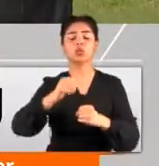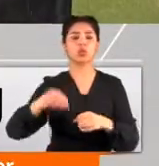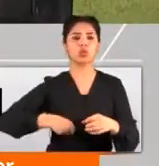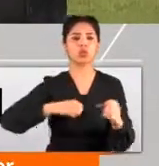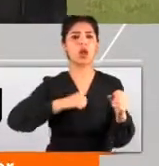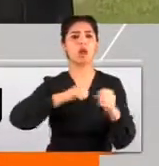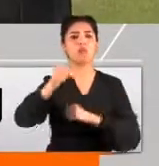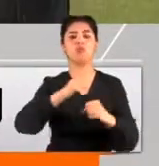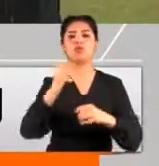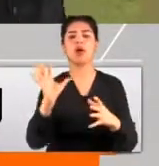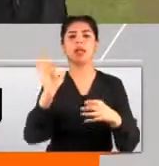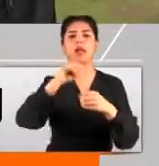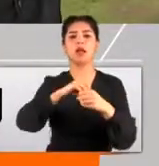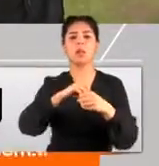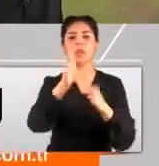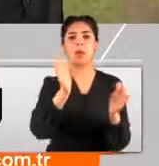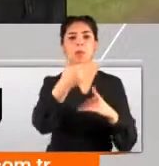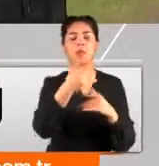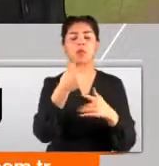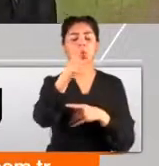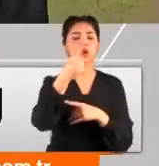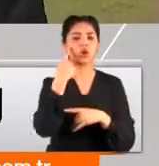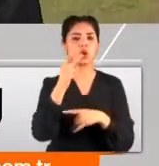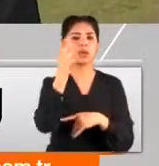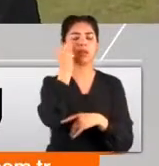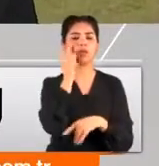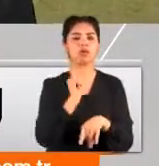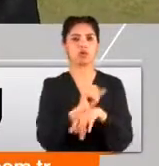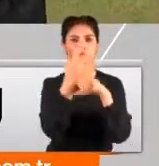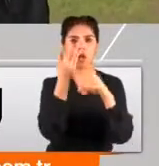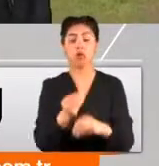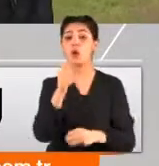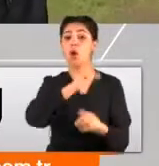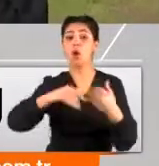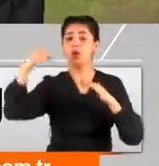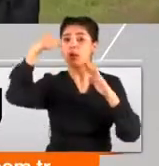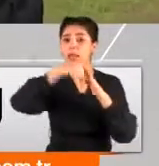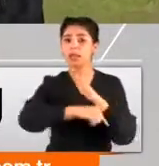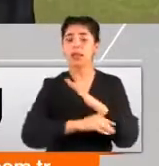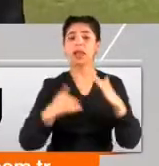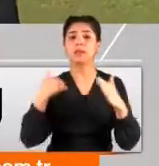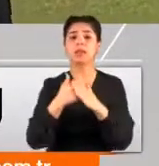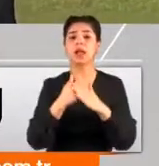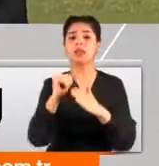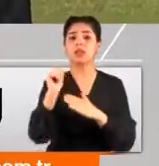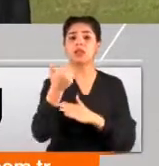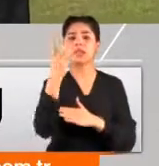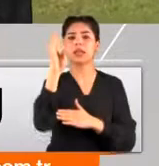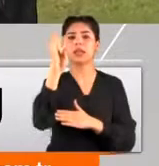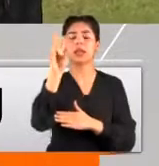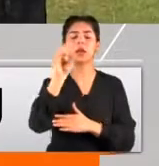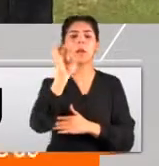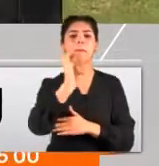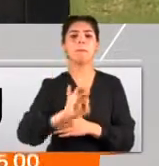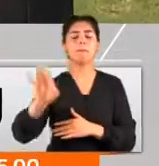tarafından yürütülen soruşturmada şu ana dek 7 kişi gözaltına alındı. Olayın perde arkasındaysa yaklaşık değeri 40 milyon euro olan bir